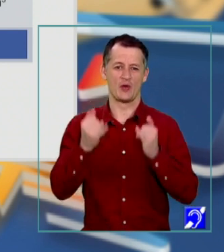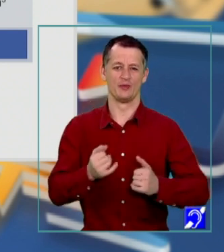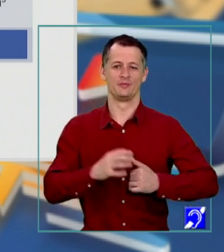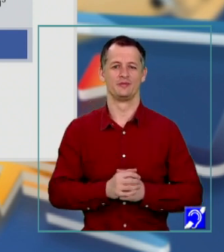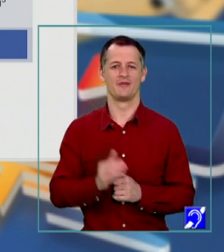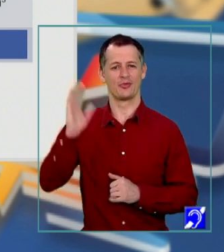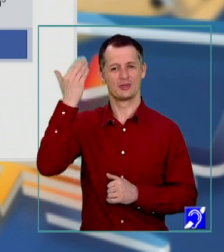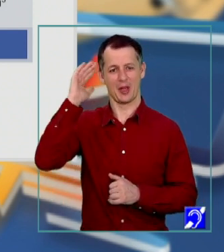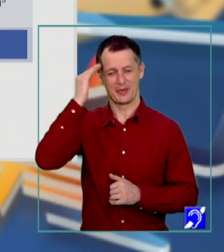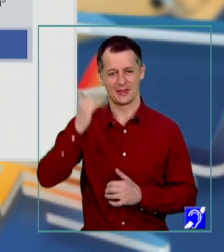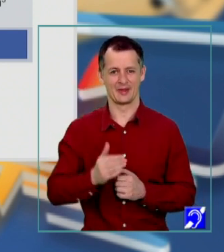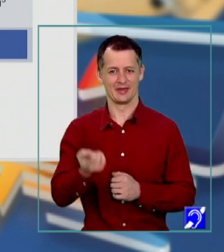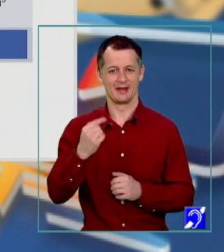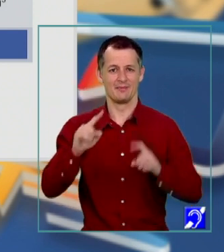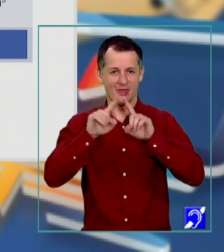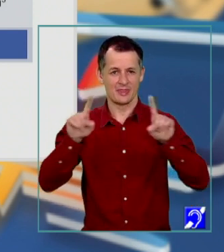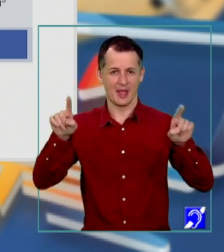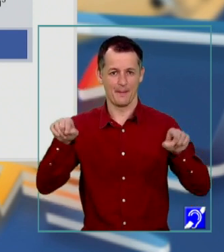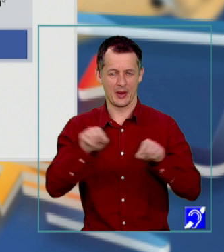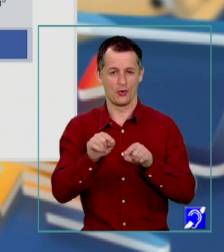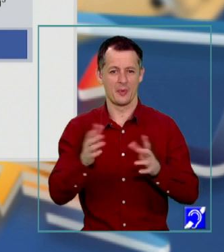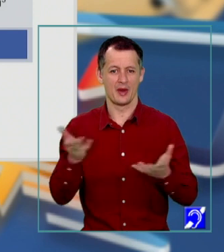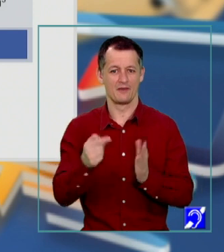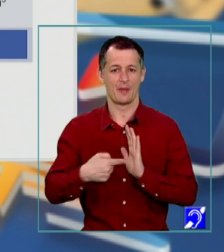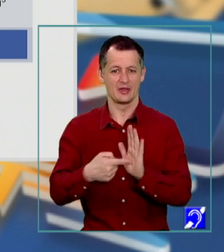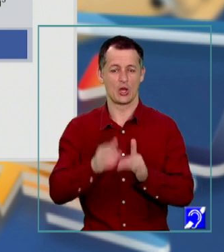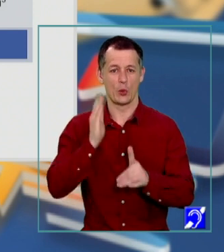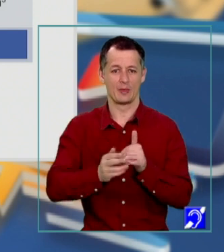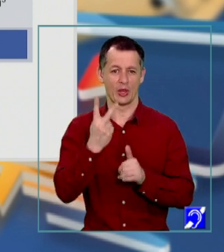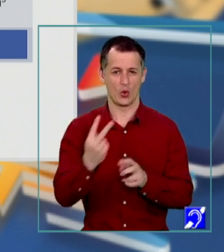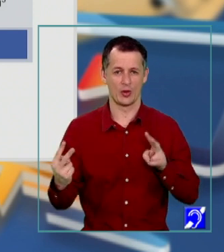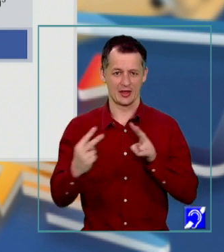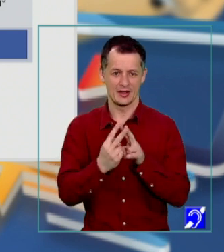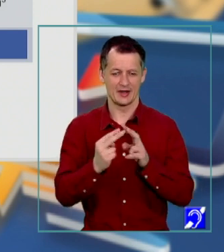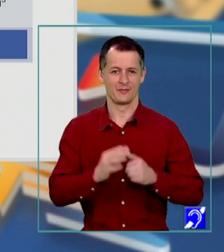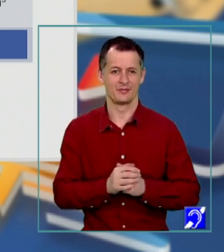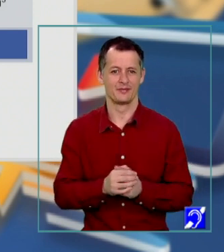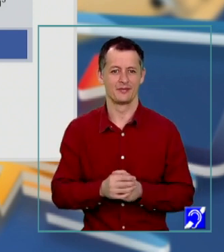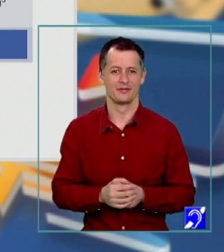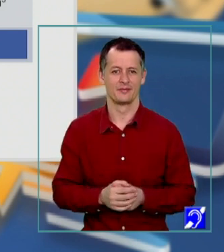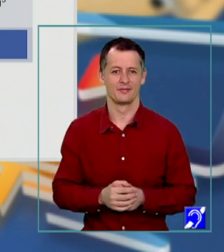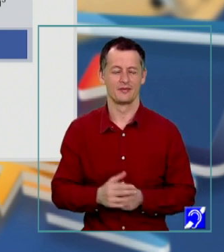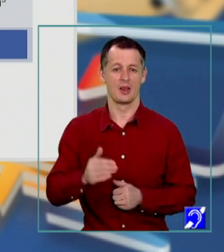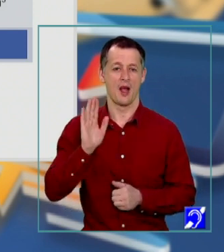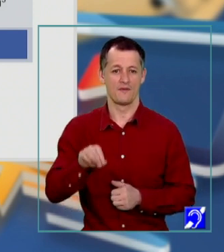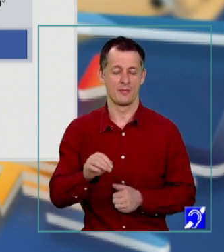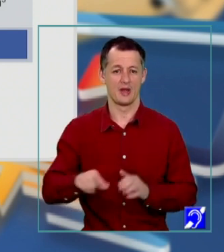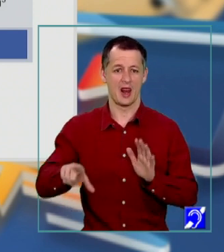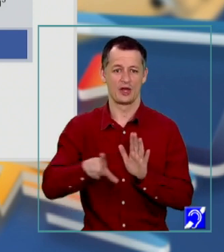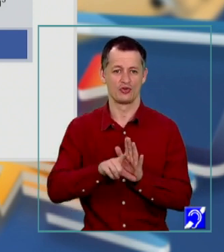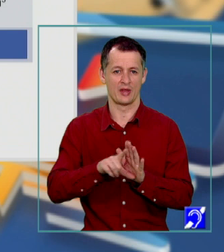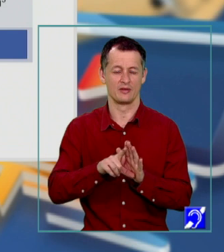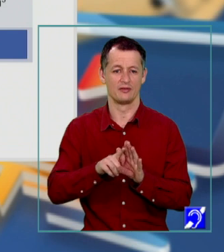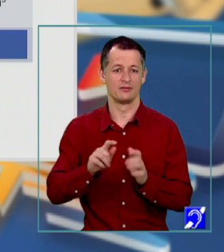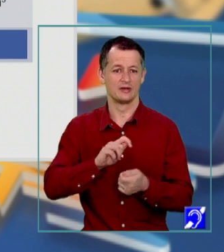Vă aduceți aminte din tabelul pe care vi l-am prezentat în ultimele două întâlniri, că aveam legea